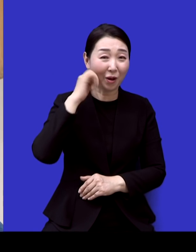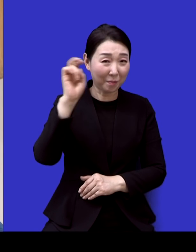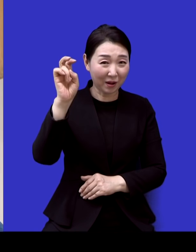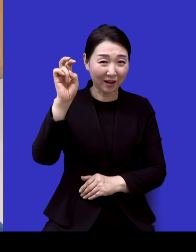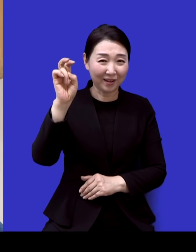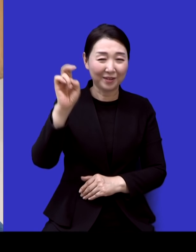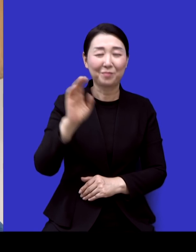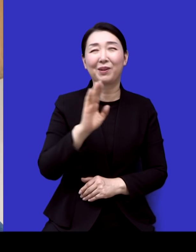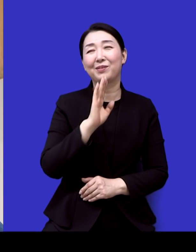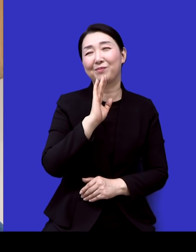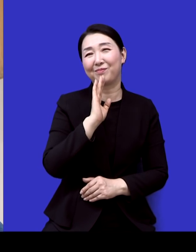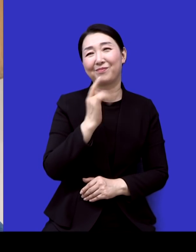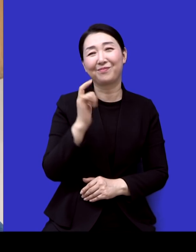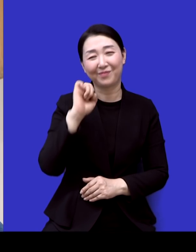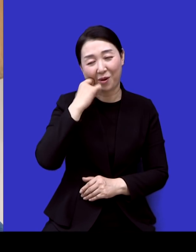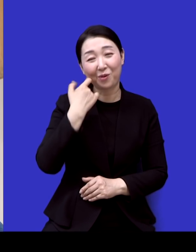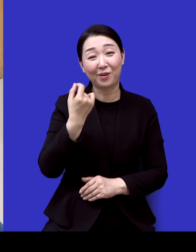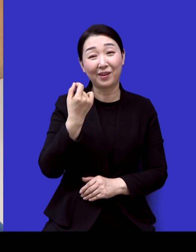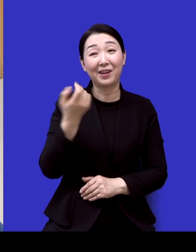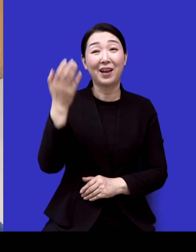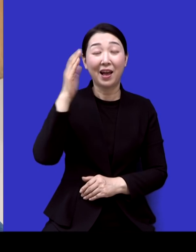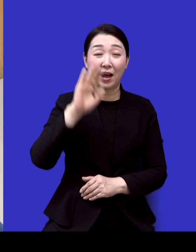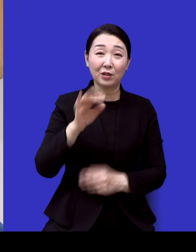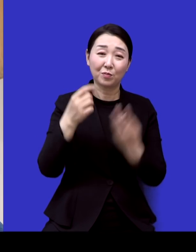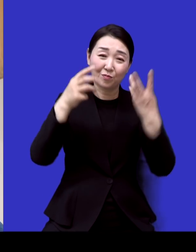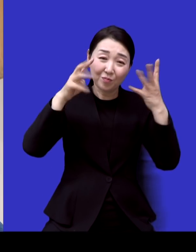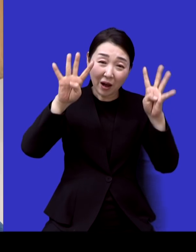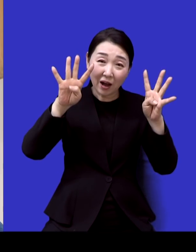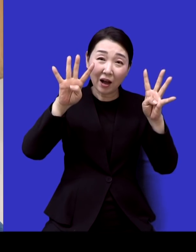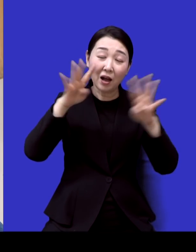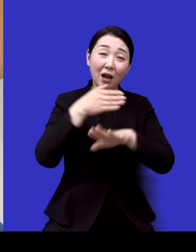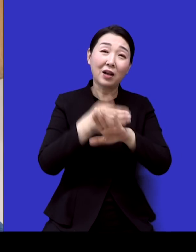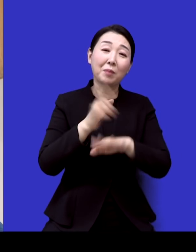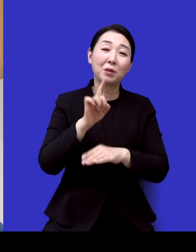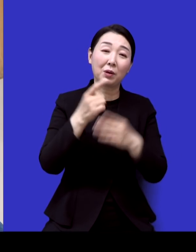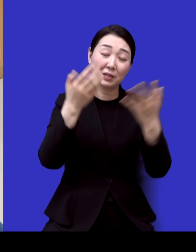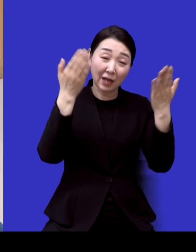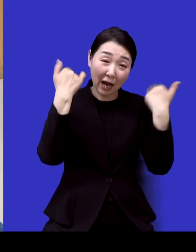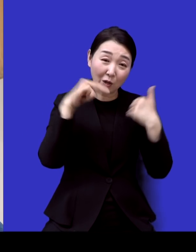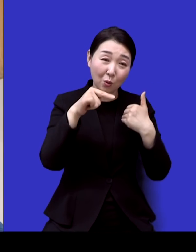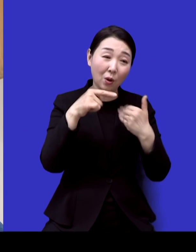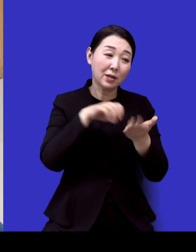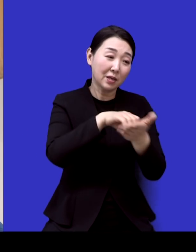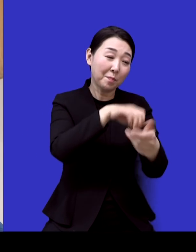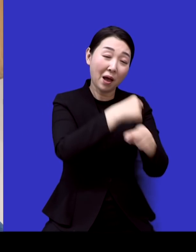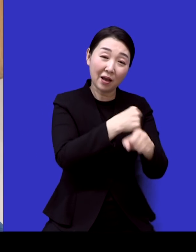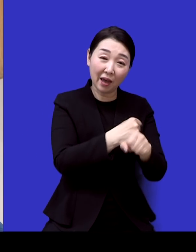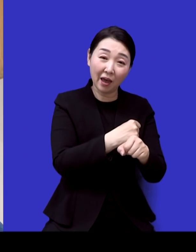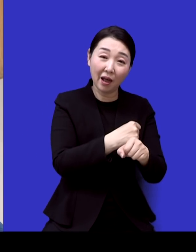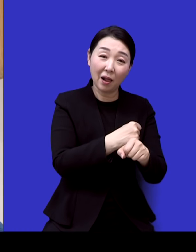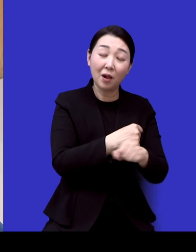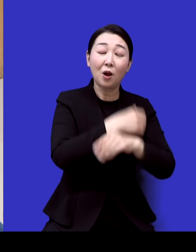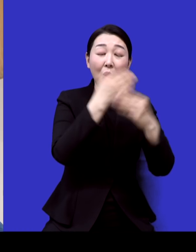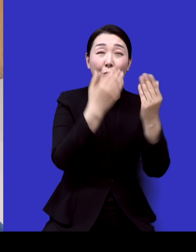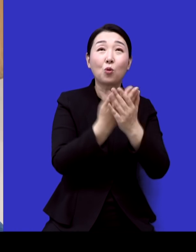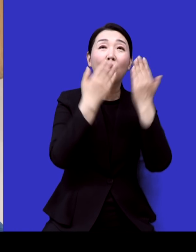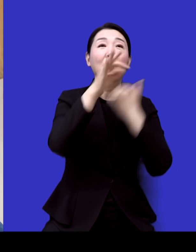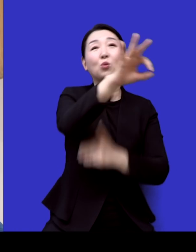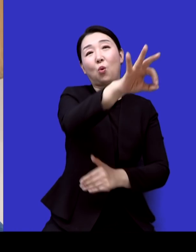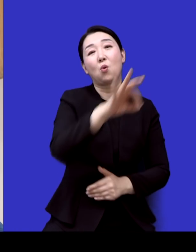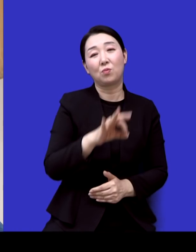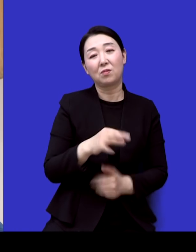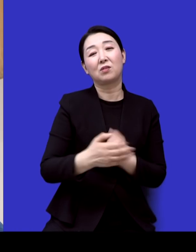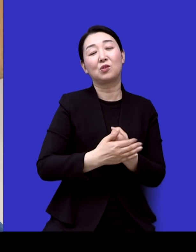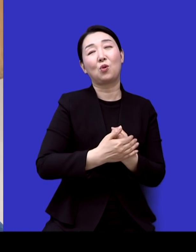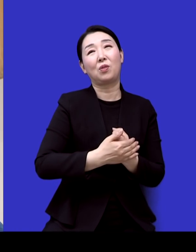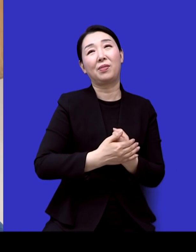정말 쉽지 않았는데요. 네. 그래도 학부는 네. 너무 감사하게 그 학교가 입학만 하면 전액 장학금을 지원하는 네.